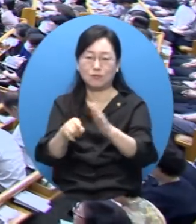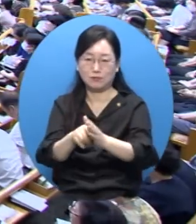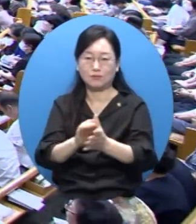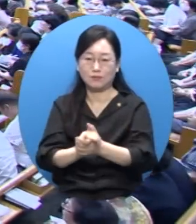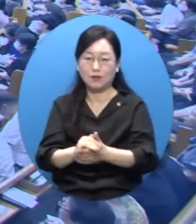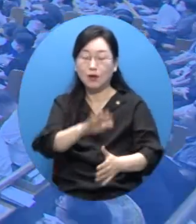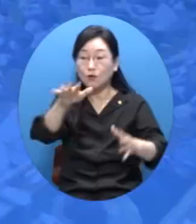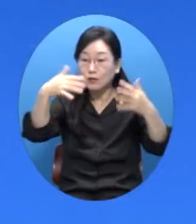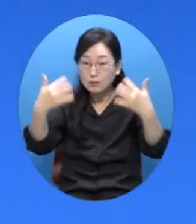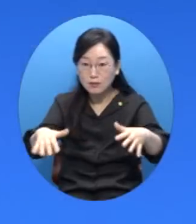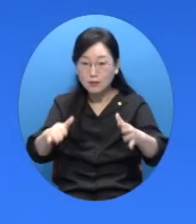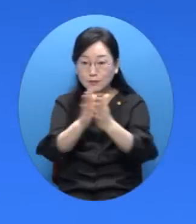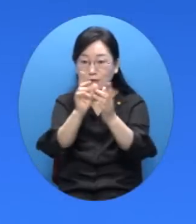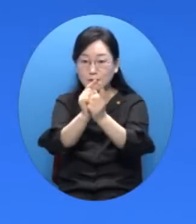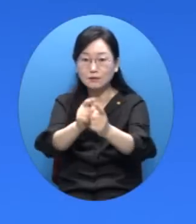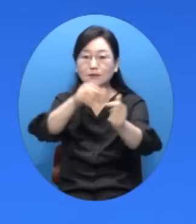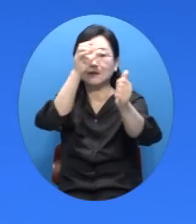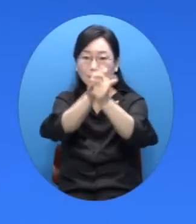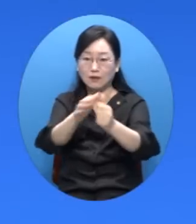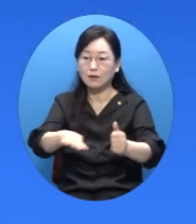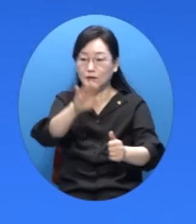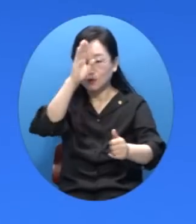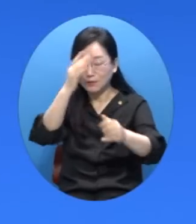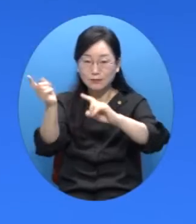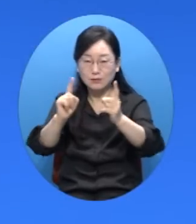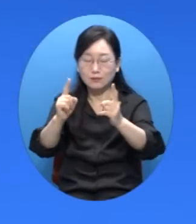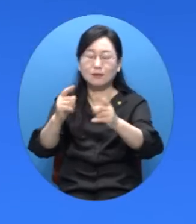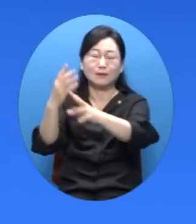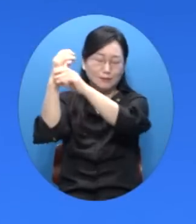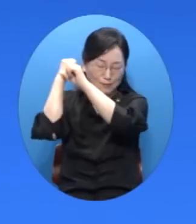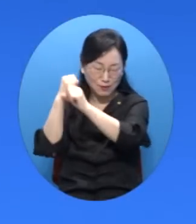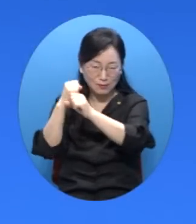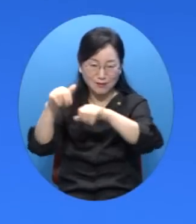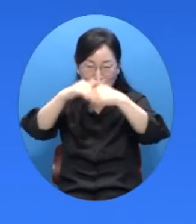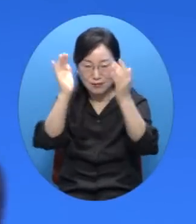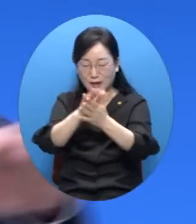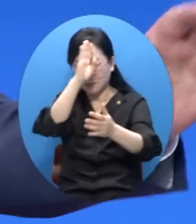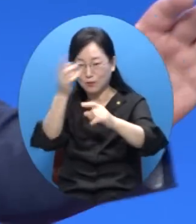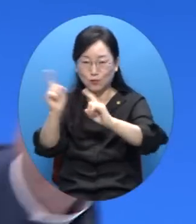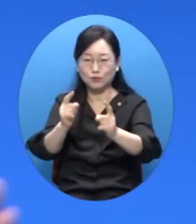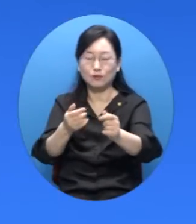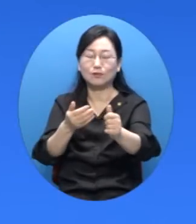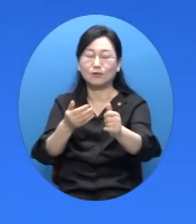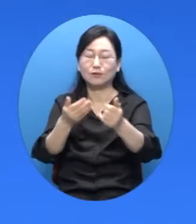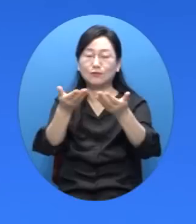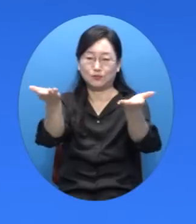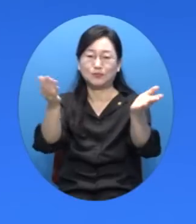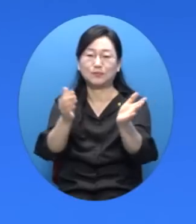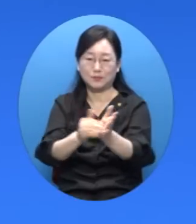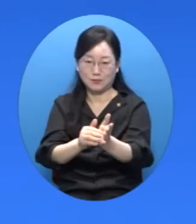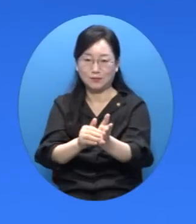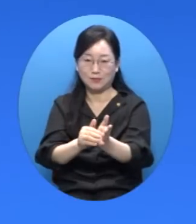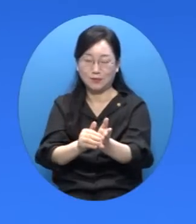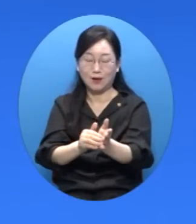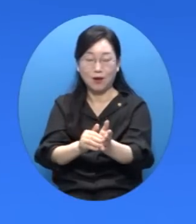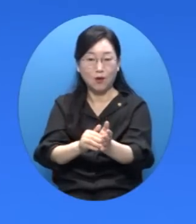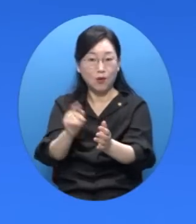예수님께서 우리의 연약함을 친히 담당하시고 우리의 병을 다 짊어지고 우리의 병을 고쳐주신 것입니다. 한 번은